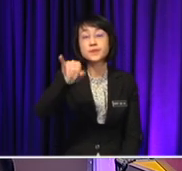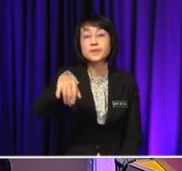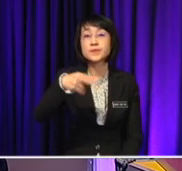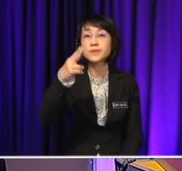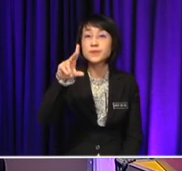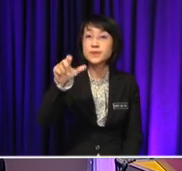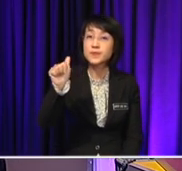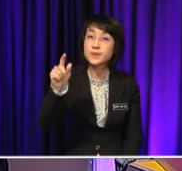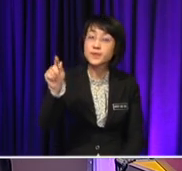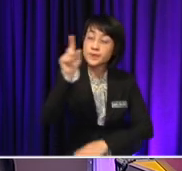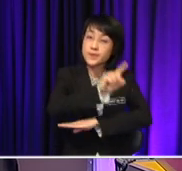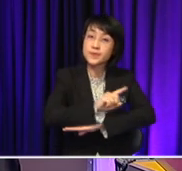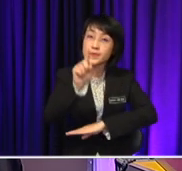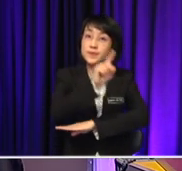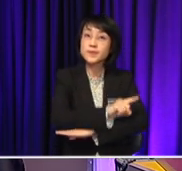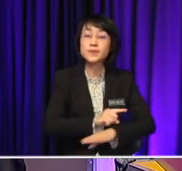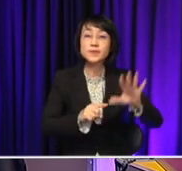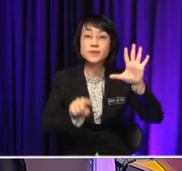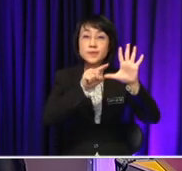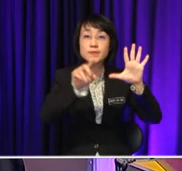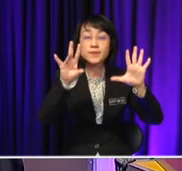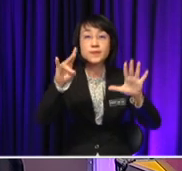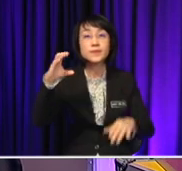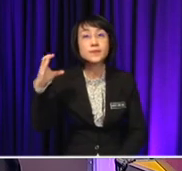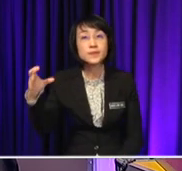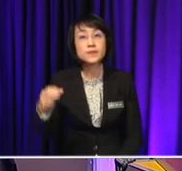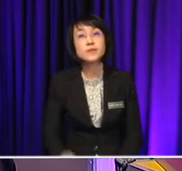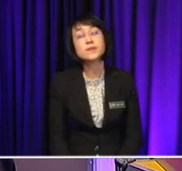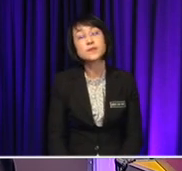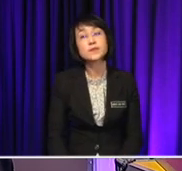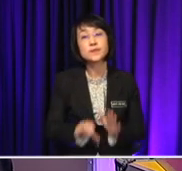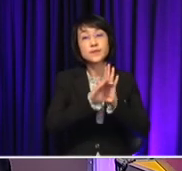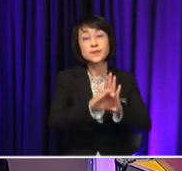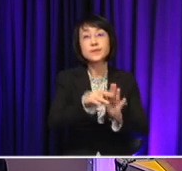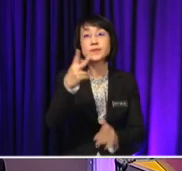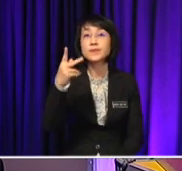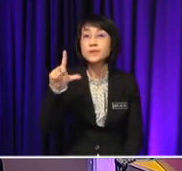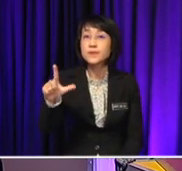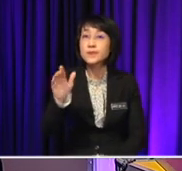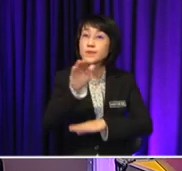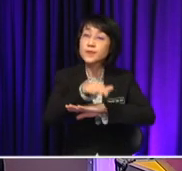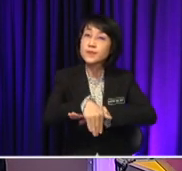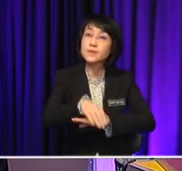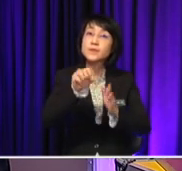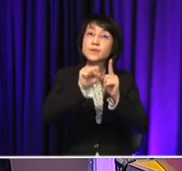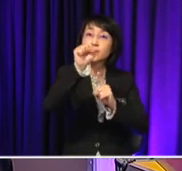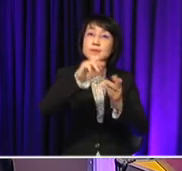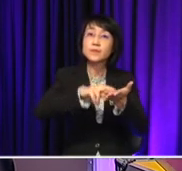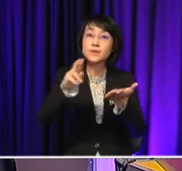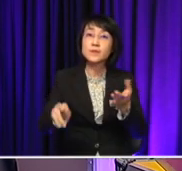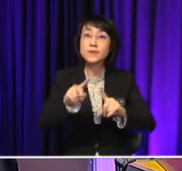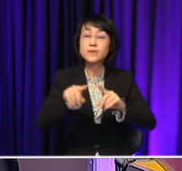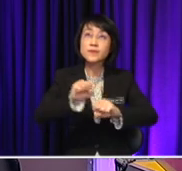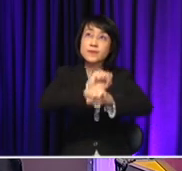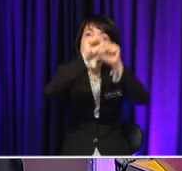hingga 7 sudah ada Celcius mungkin ini konsep-konsep tertentu mungkin malam di suhu rendah tapi siang suhu dia yang